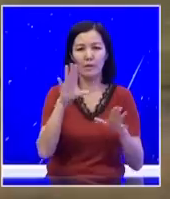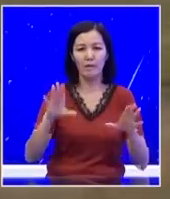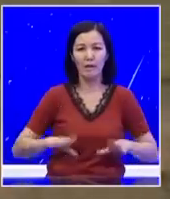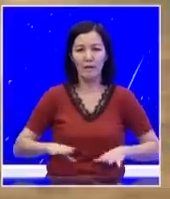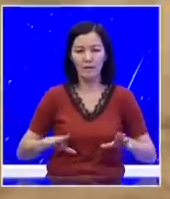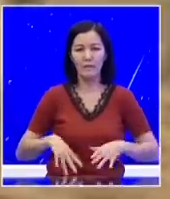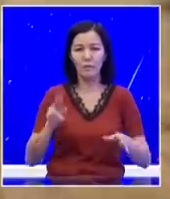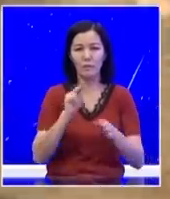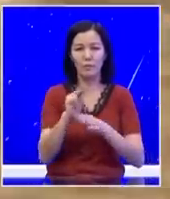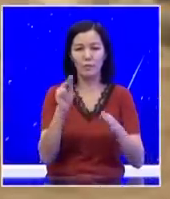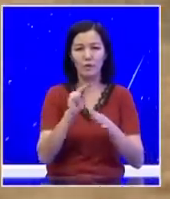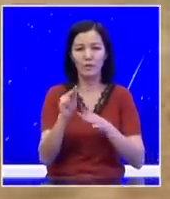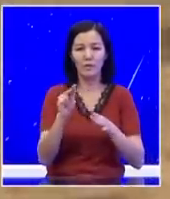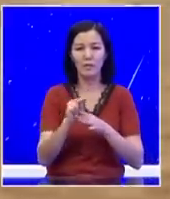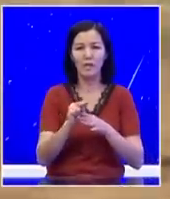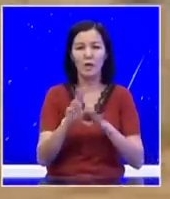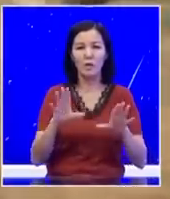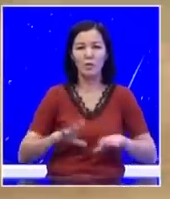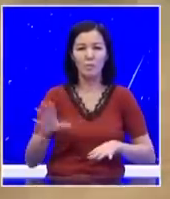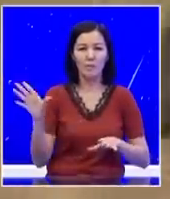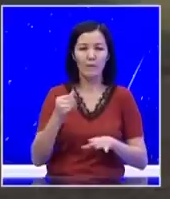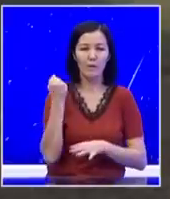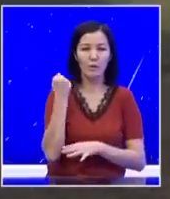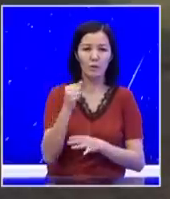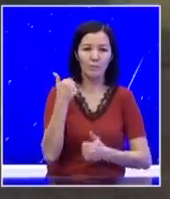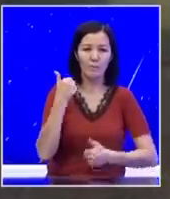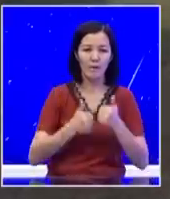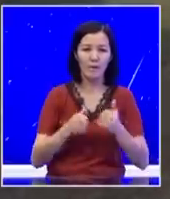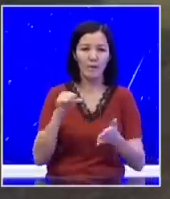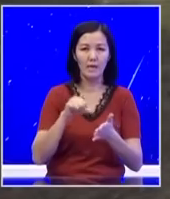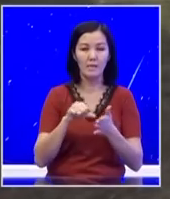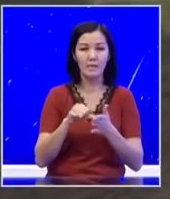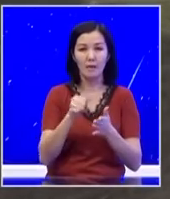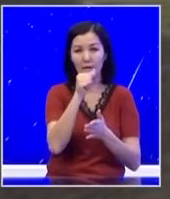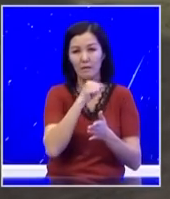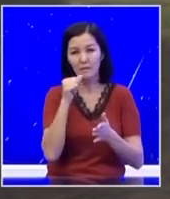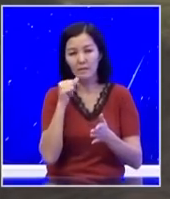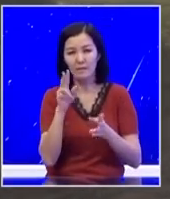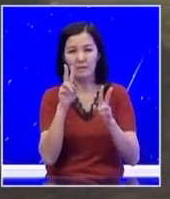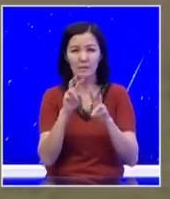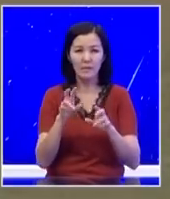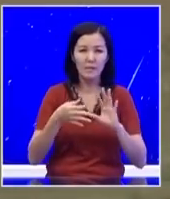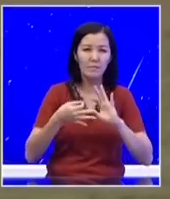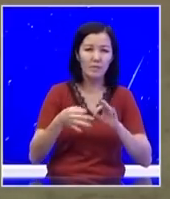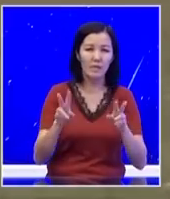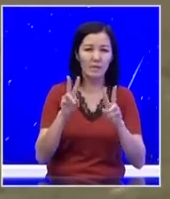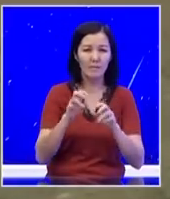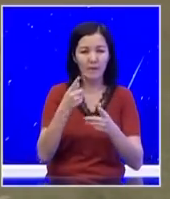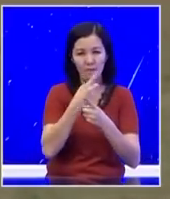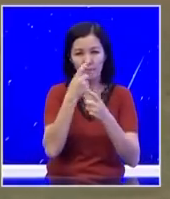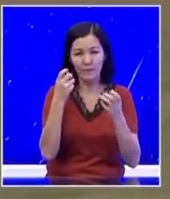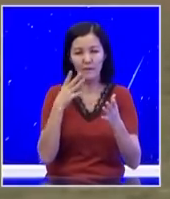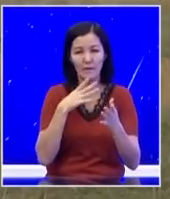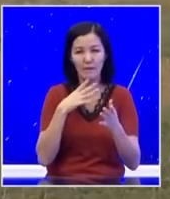15 жылдан бері ол баптаған тұлпарлар жүлдесіз оралған емес. Мұның барлығы аттың сырын зерттеп, мінезін танып, жаратудың арқасында келген жетістік дейді